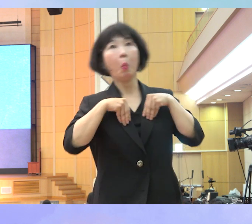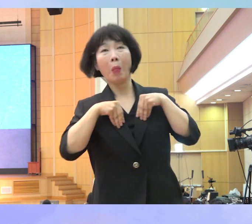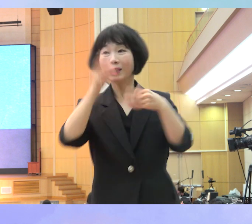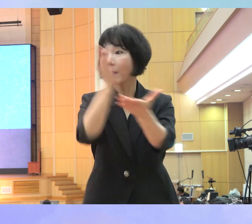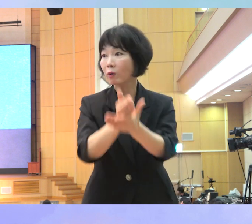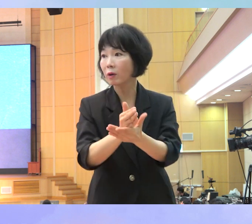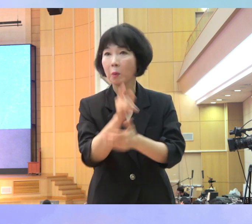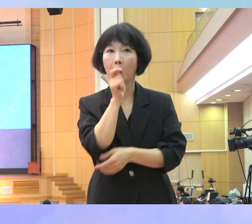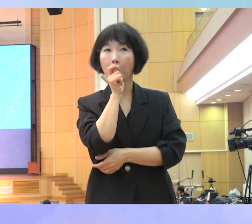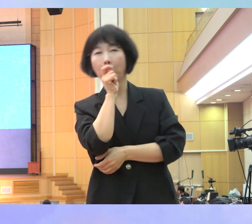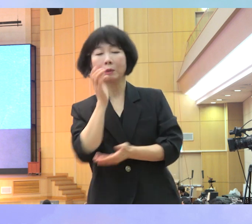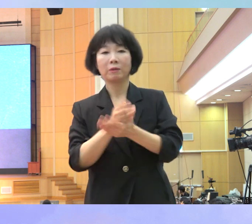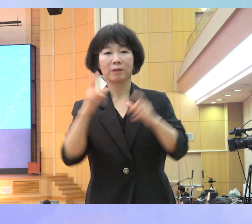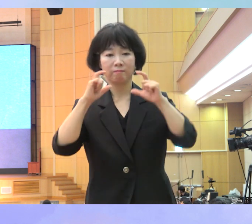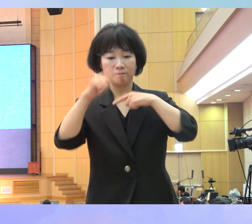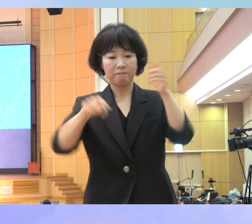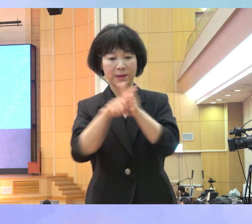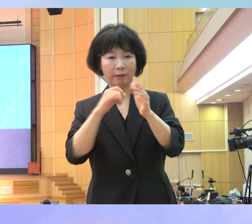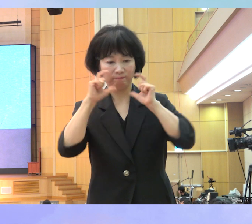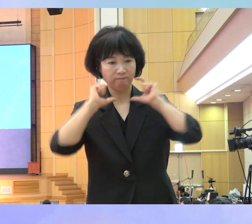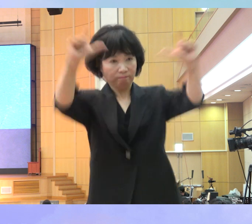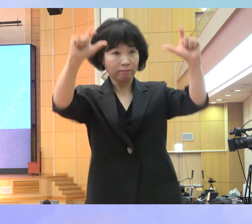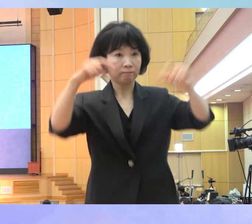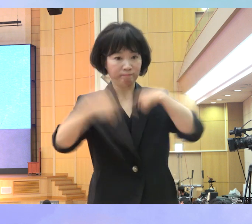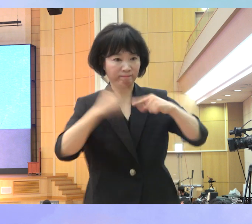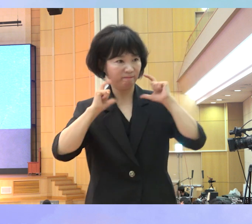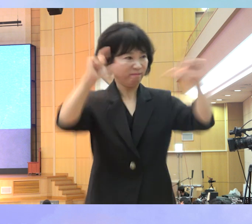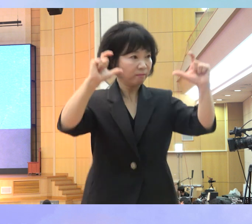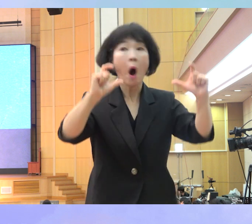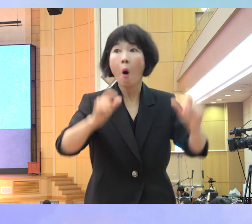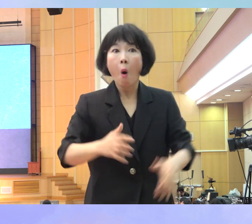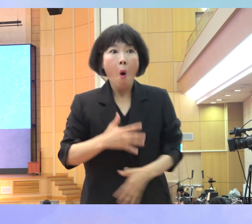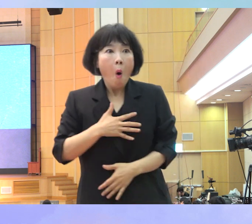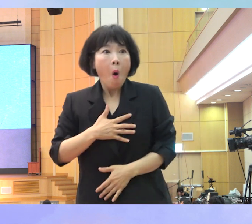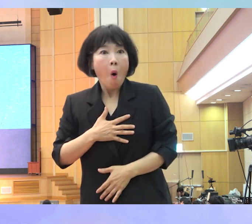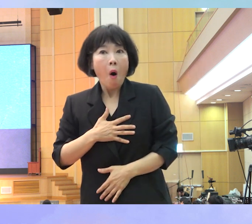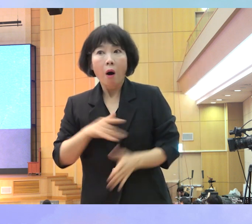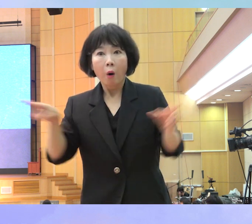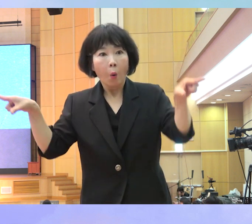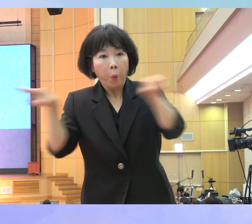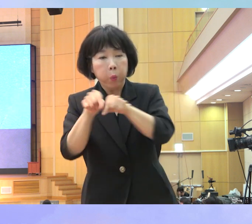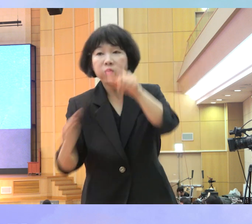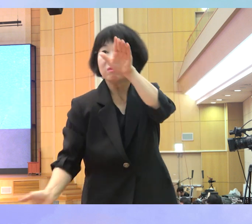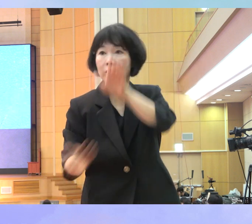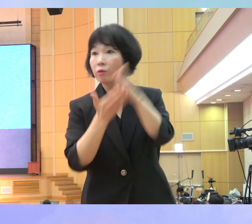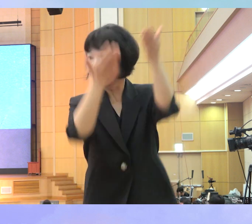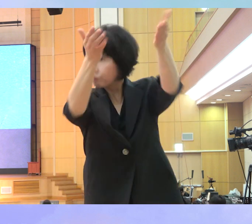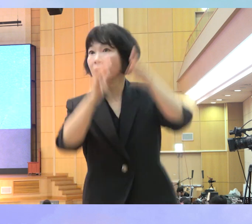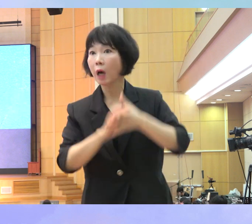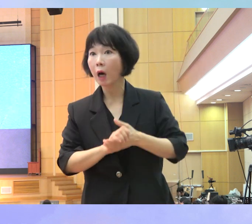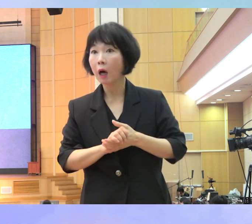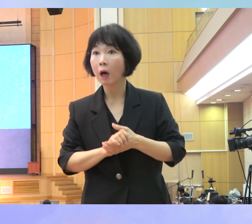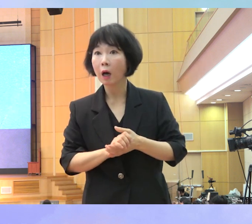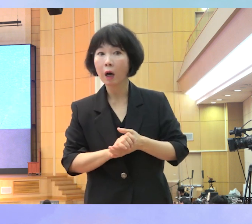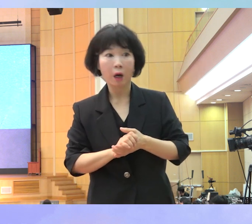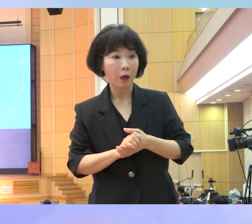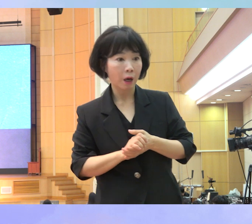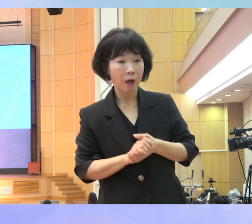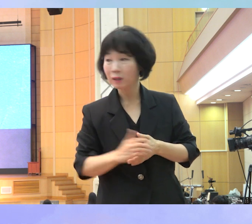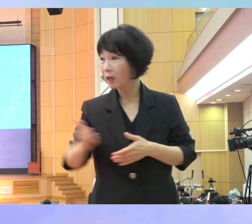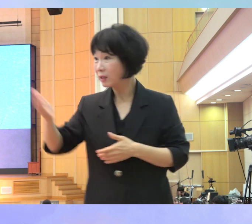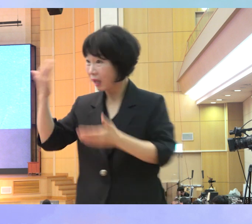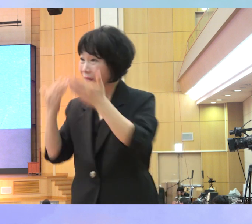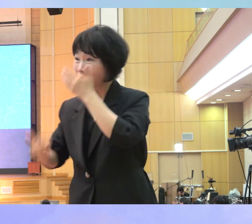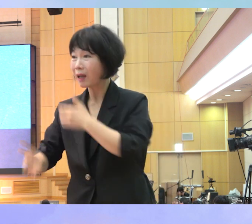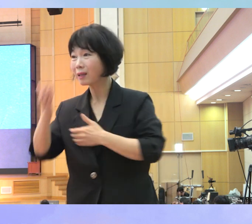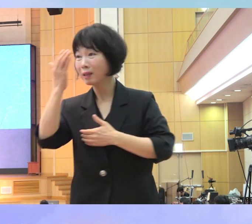우리 28절 말씀이 본문 말씀이긴 한데, 민수기 13장에 보면 이제 이스라엘 백성들이 애굽을